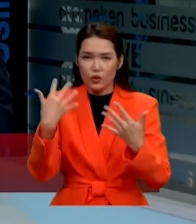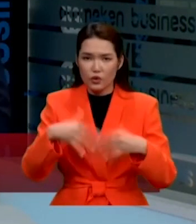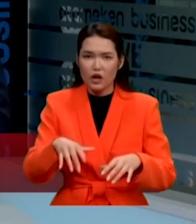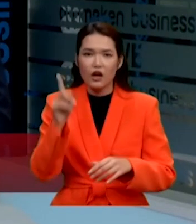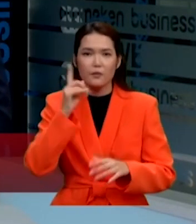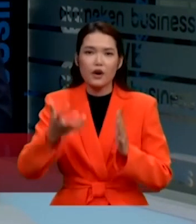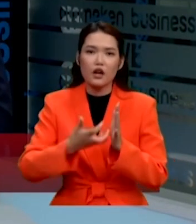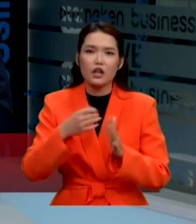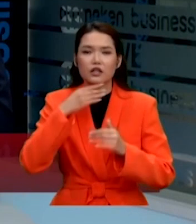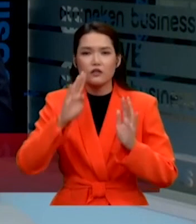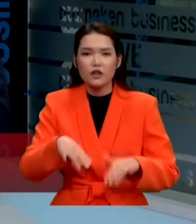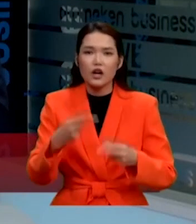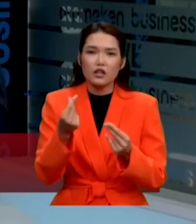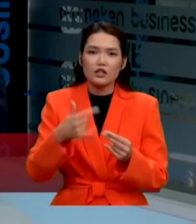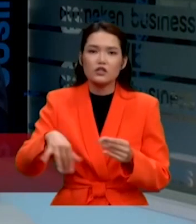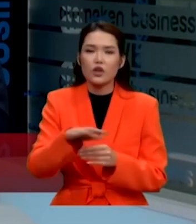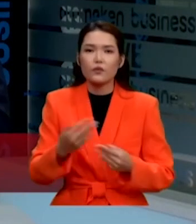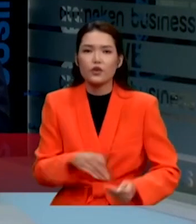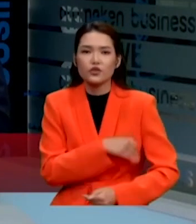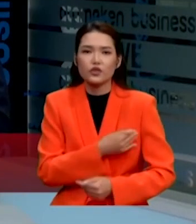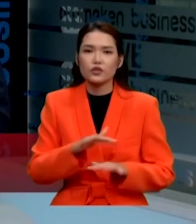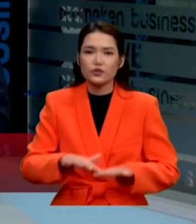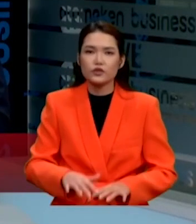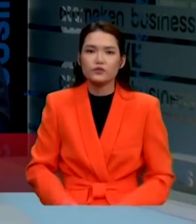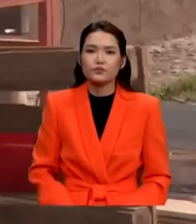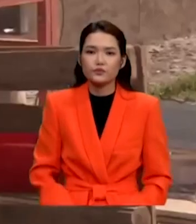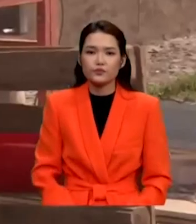пока неизвестно, хватит ли финансов на всех.